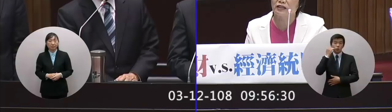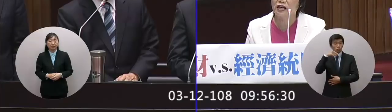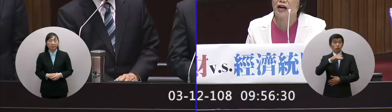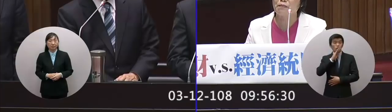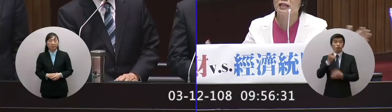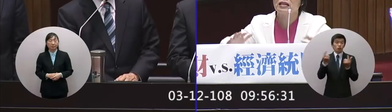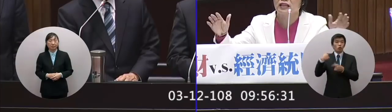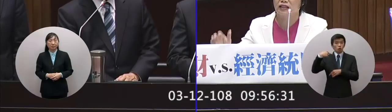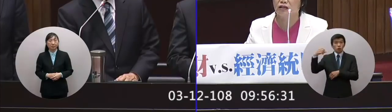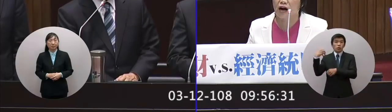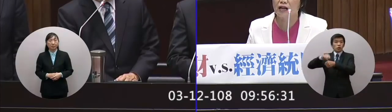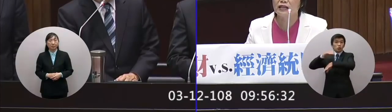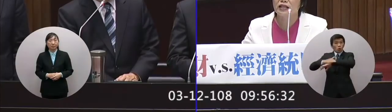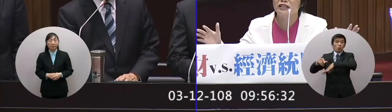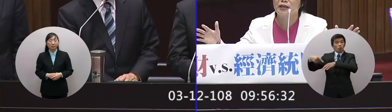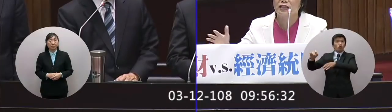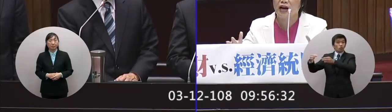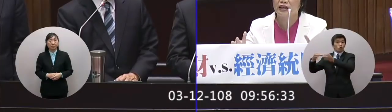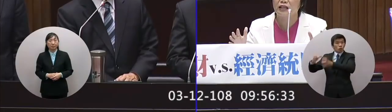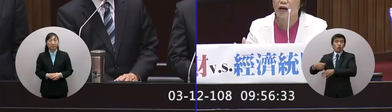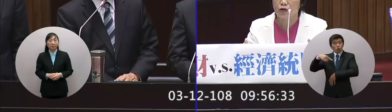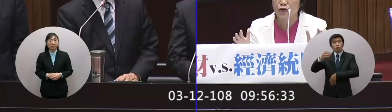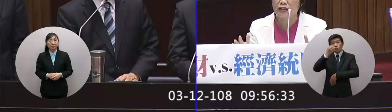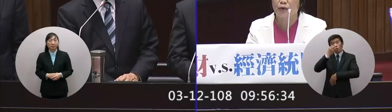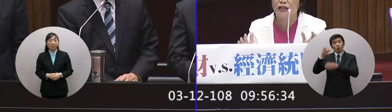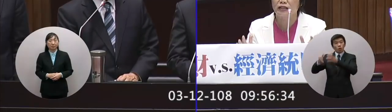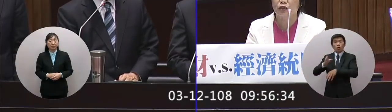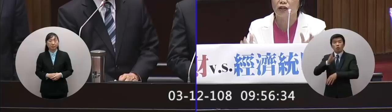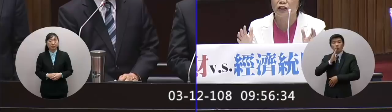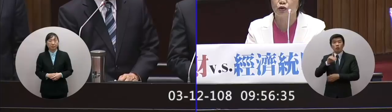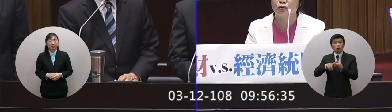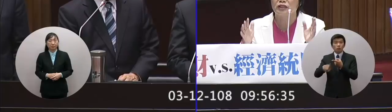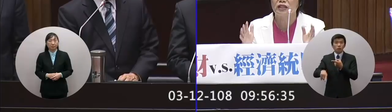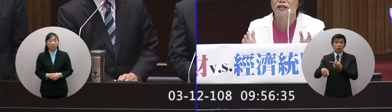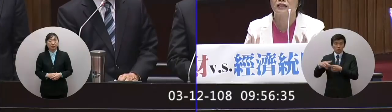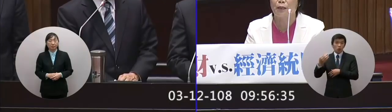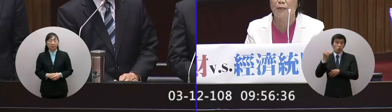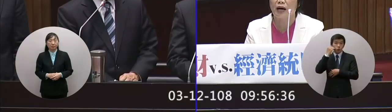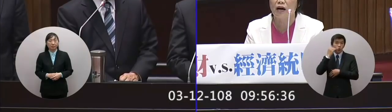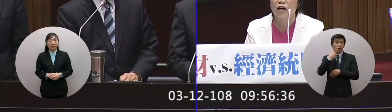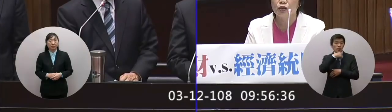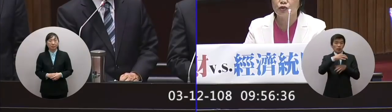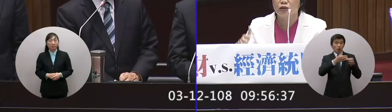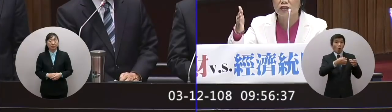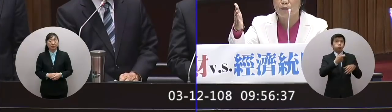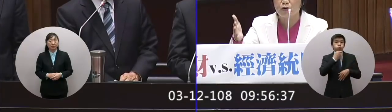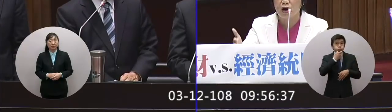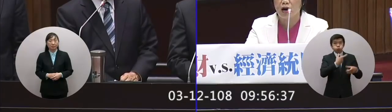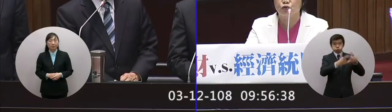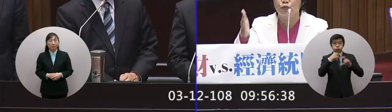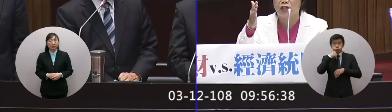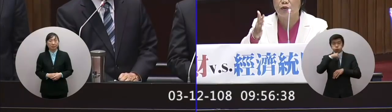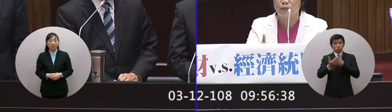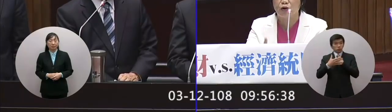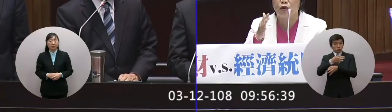加坡、放在香港，哎，卖邓来就好啊。但是伊要邓来，伊希望讲对台湾的经济发展绝对有正向的帮忙哈。所以我知道，包